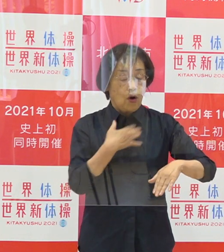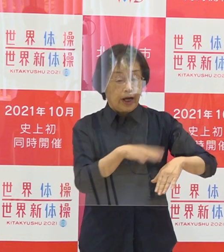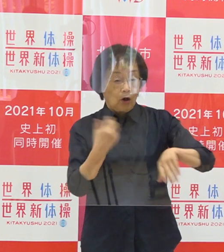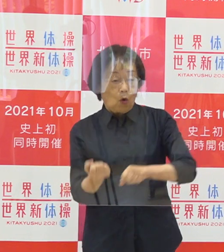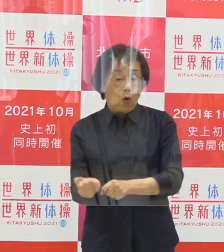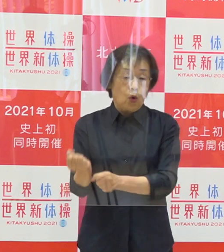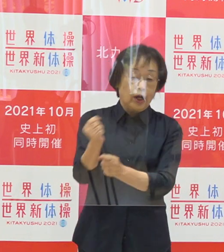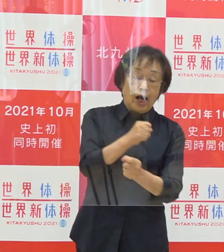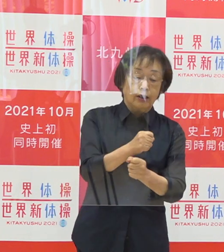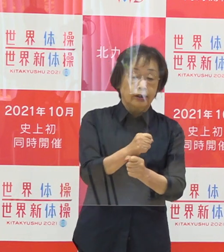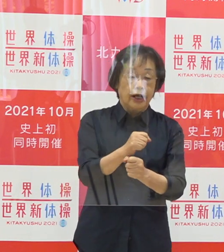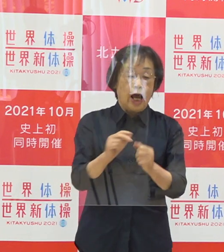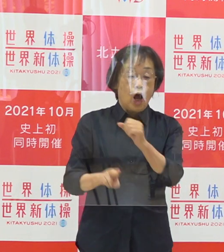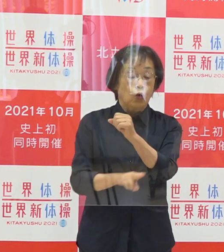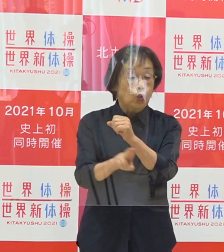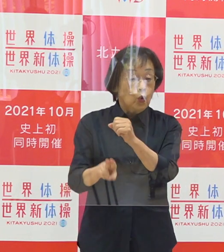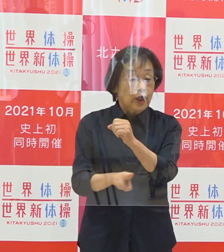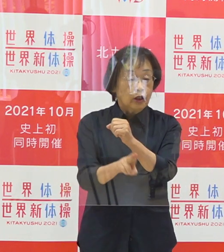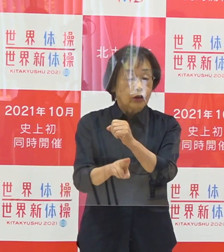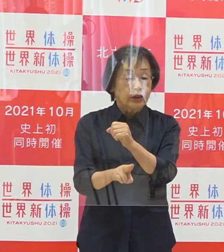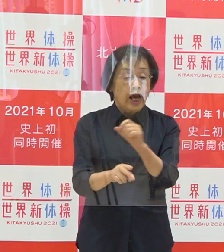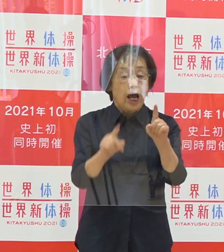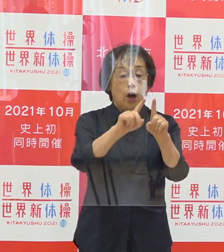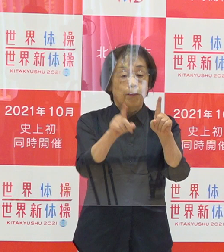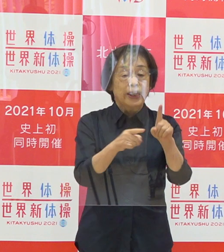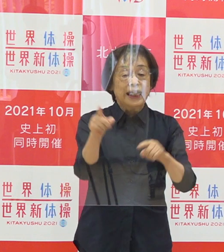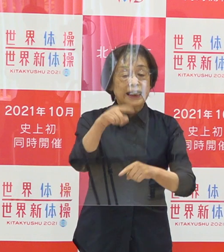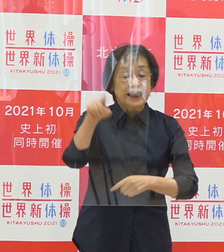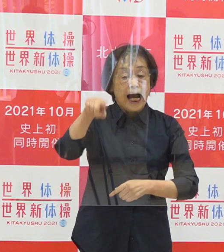が残っていてPCR 検査の時に反